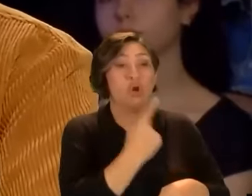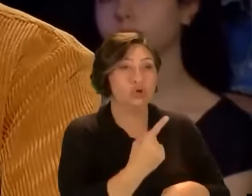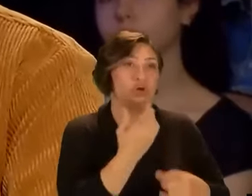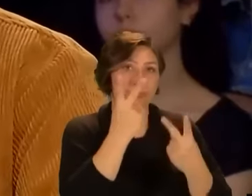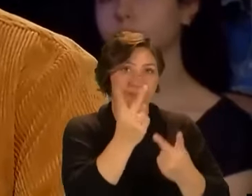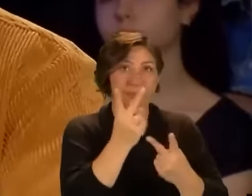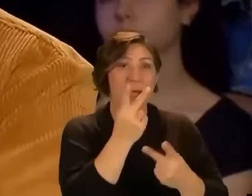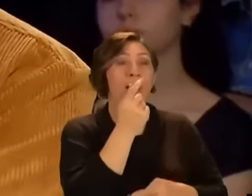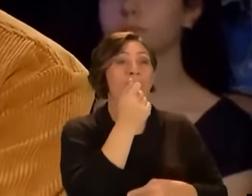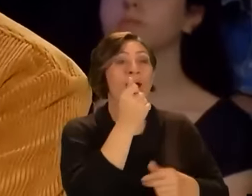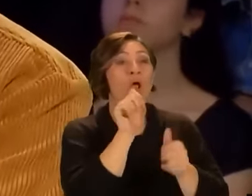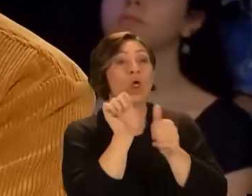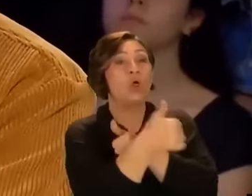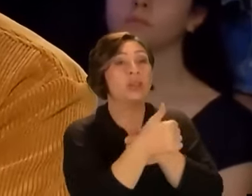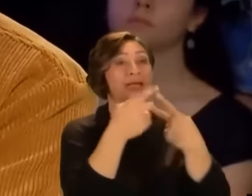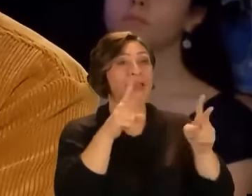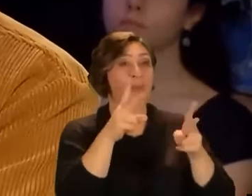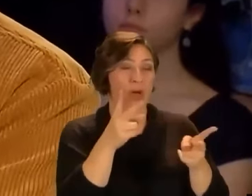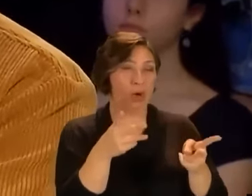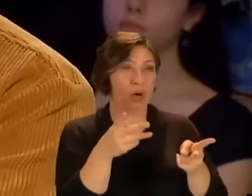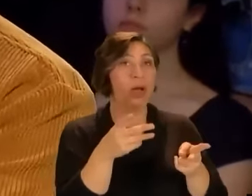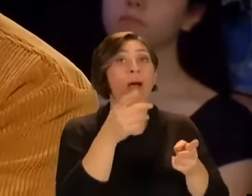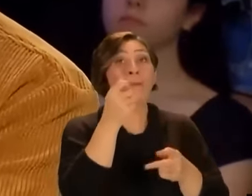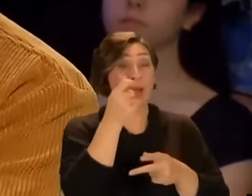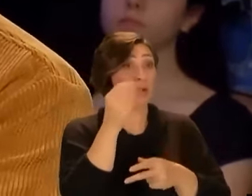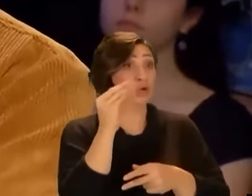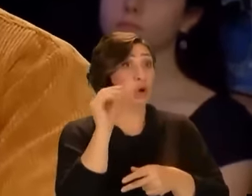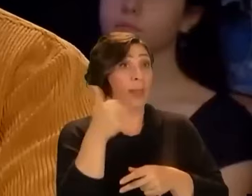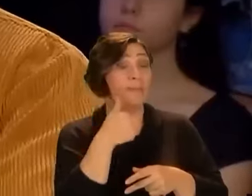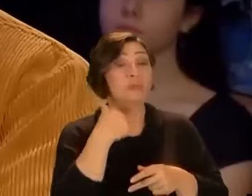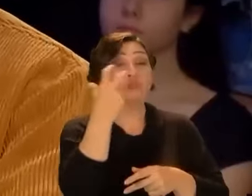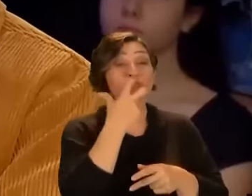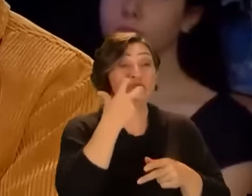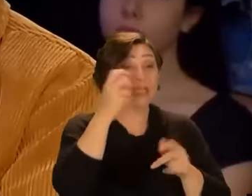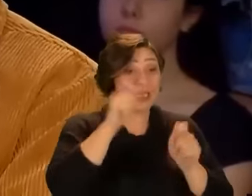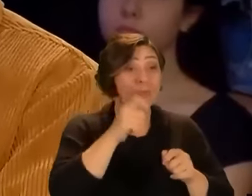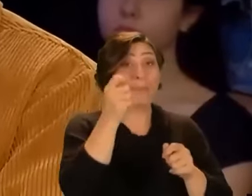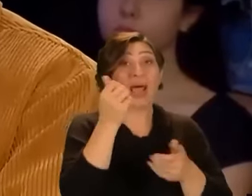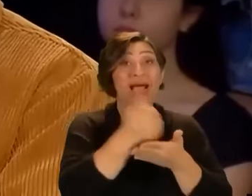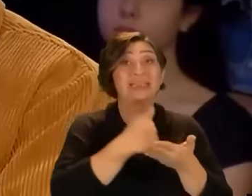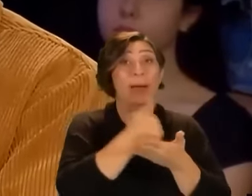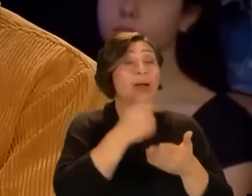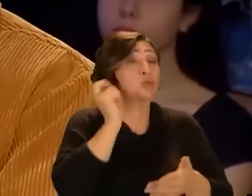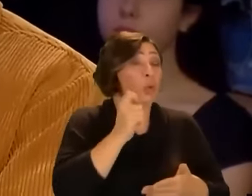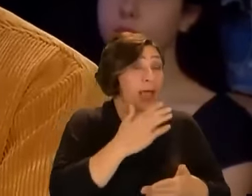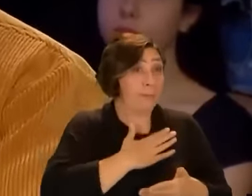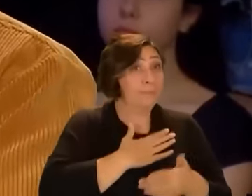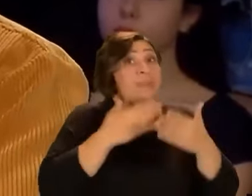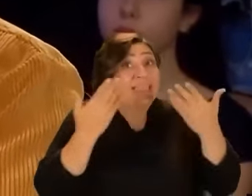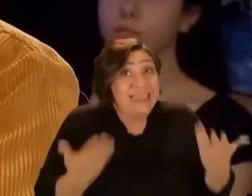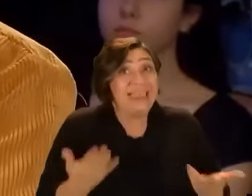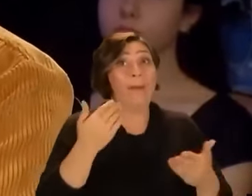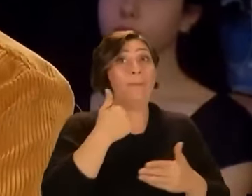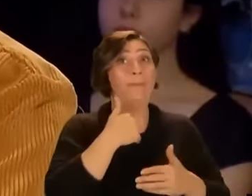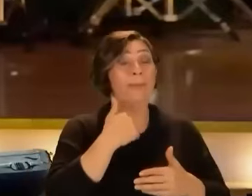söyleyensin. Paranın önüne geçebiliyor bazı şeyler. Hmm. Evet, para da çok önemli. Benim müzik yapmam için para ihtiyacım var. Para kazanmak zorundayım ki